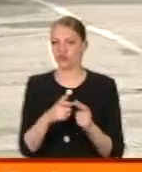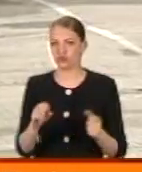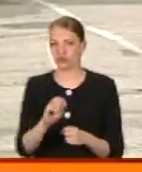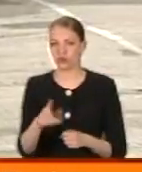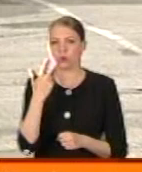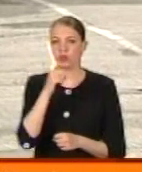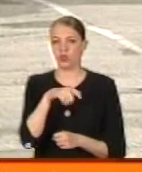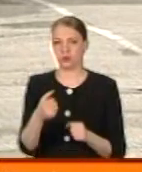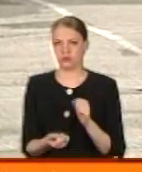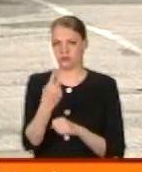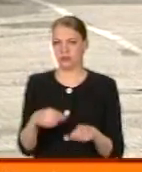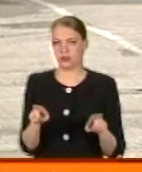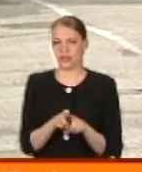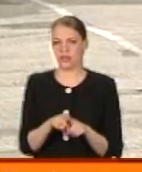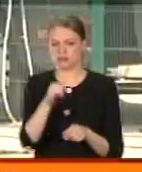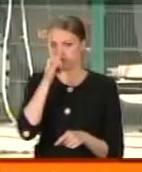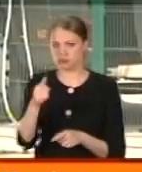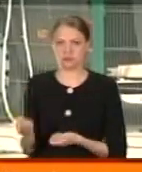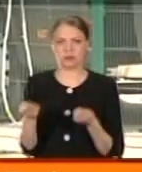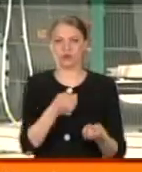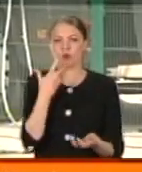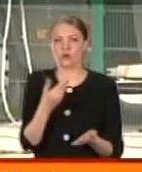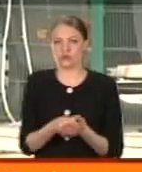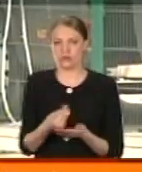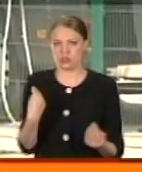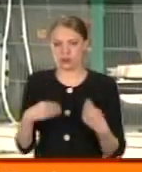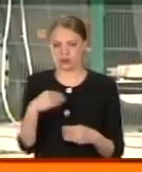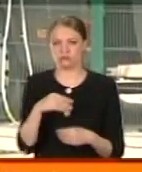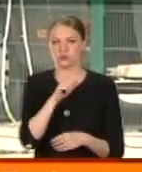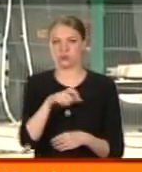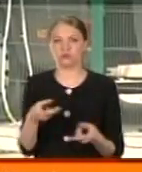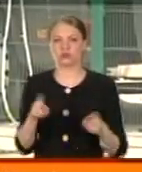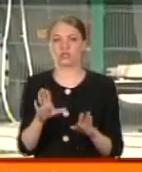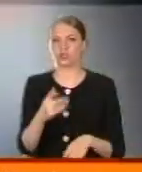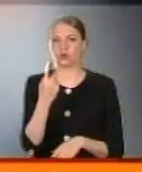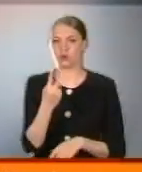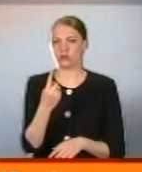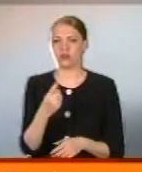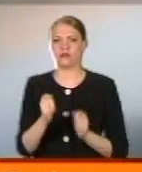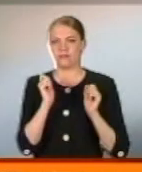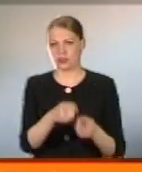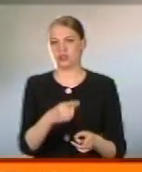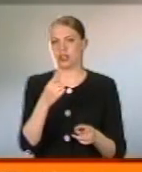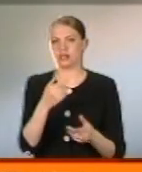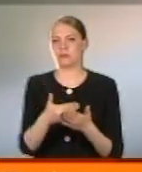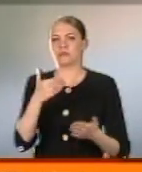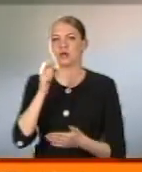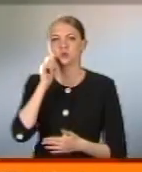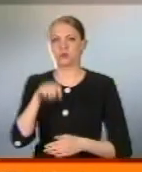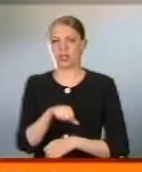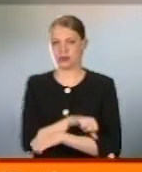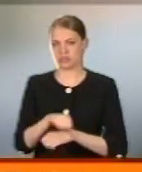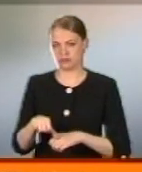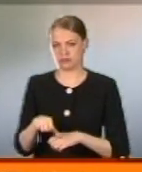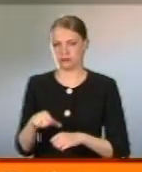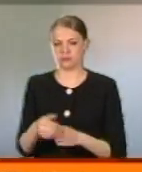Коли люди стикаються із обмеженням перевезення особистих речей, їм лишається тільки одне – викидати речі перед українським